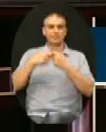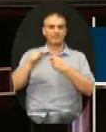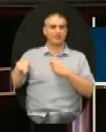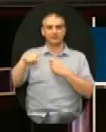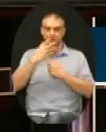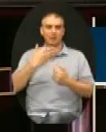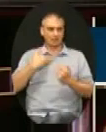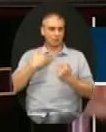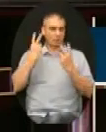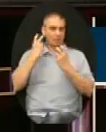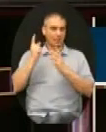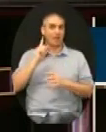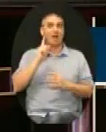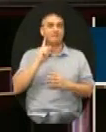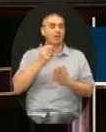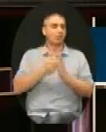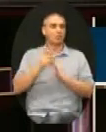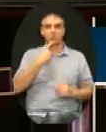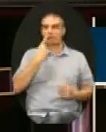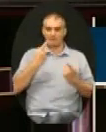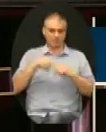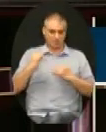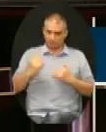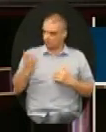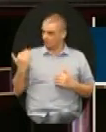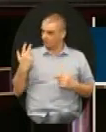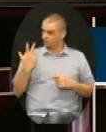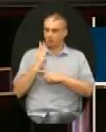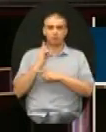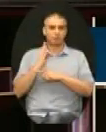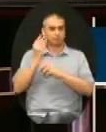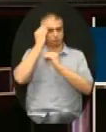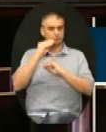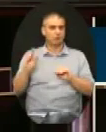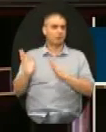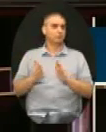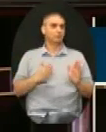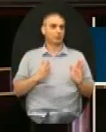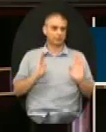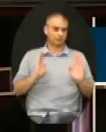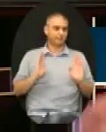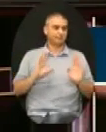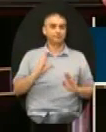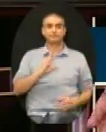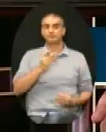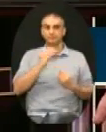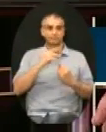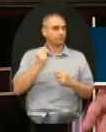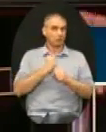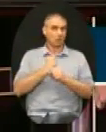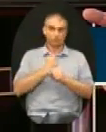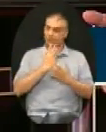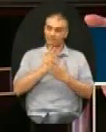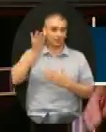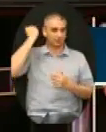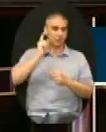וחקים נתנו לנו חלק מהמידע. אבל חוץ מזה, גם דובר הוועדה, ממש עכשיו, לפני 3-4 דקות, מוציא גם הודעה מסודרת. תדרוך, מסודר. עם הדברים, דבר שלא נעשה, נראה לי,